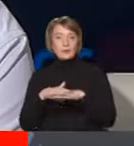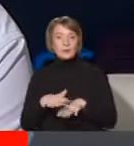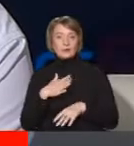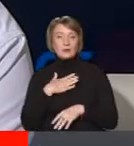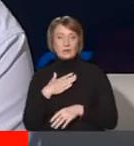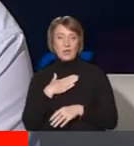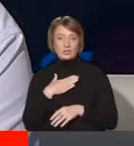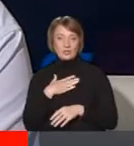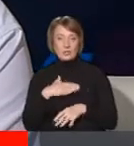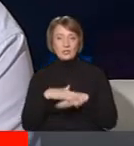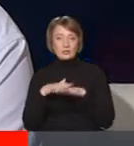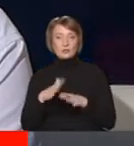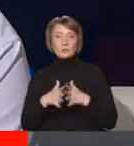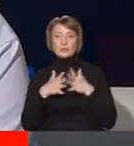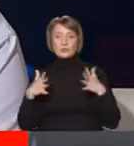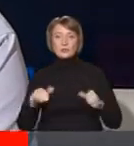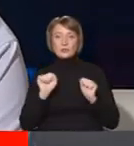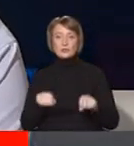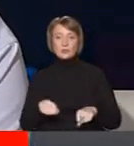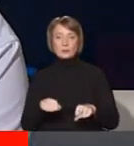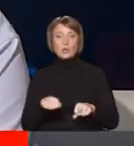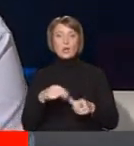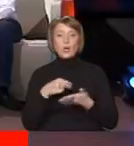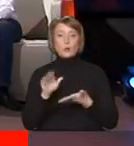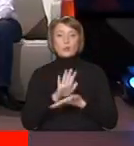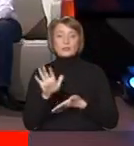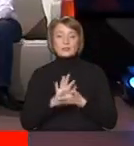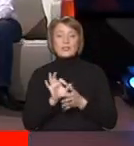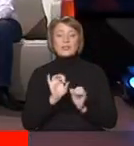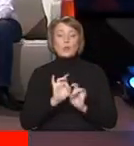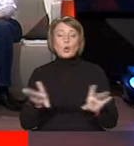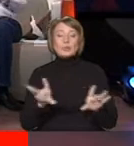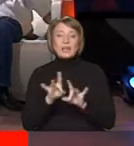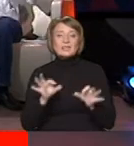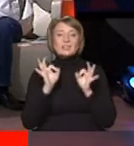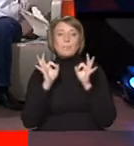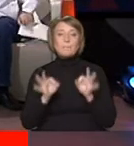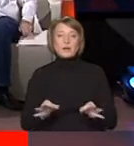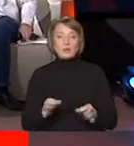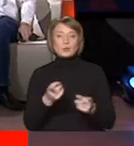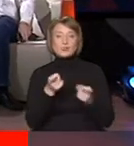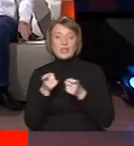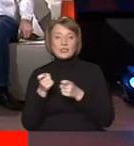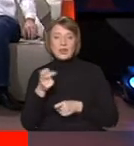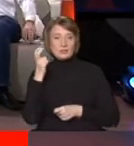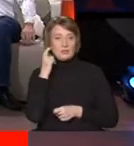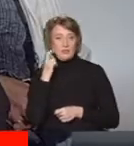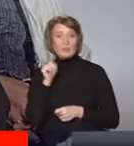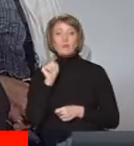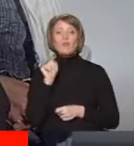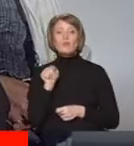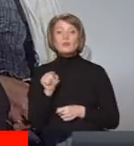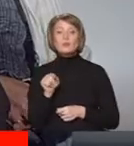виборчий рахунок, тим більше ми зможемо роздрукувати ці газети і донести нашу правду, власне кажучи, до киян. А ви не боїтеся, що ви, в принципі, цим самим саме ви просто